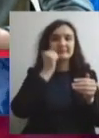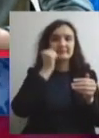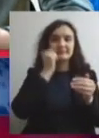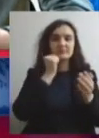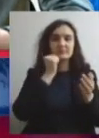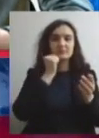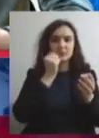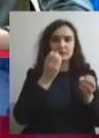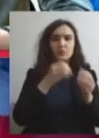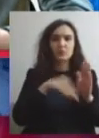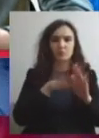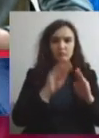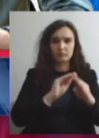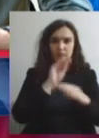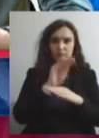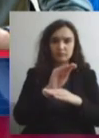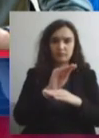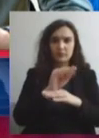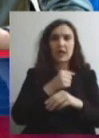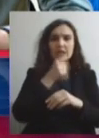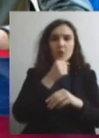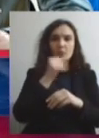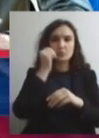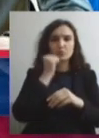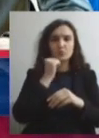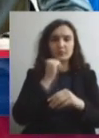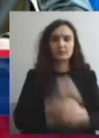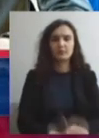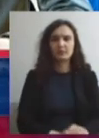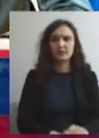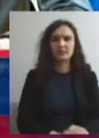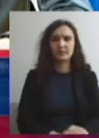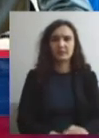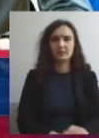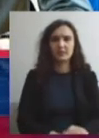კიდე უფრო გაიზარდოს მაღალი ასაკობრივი ჯგუფების მოცვა?